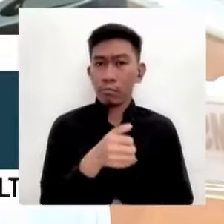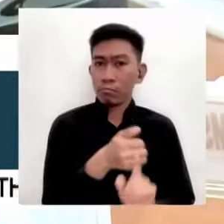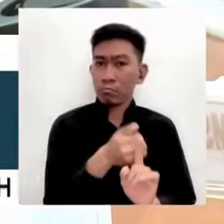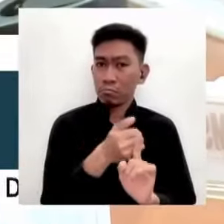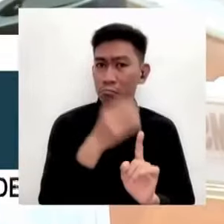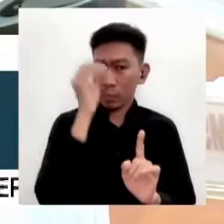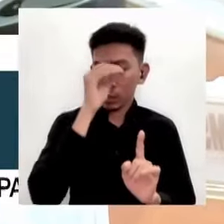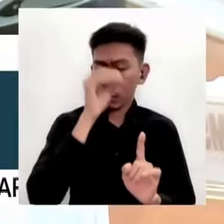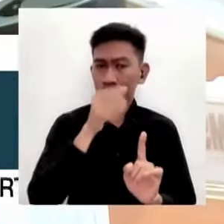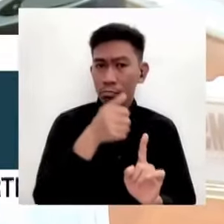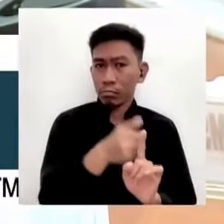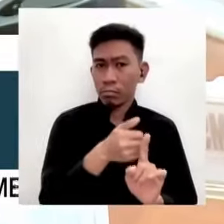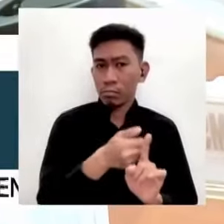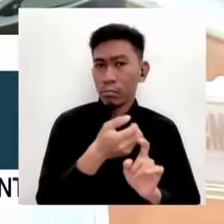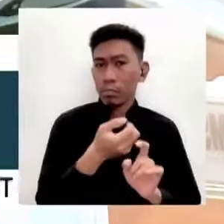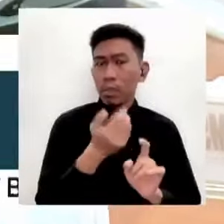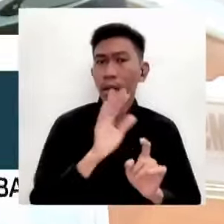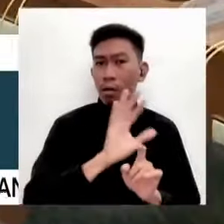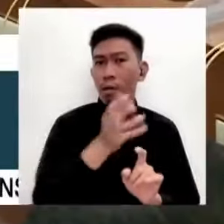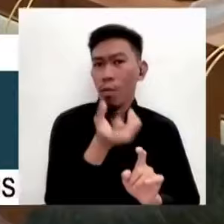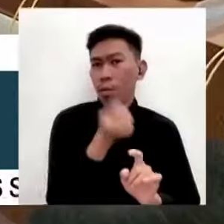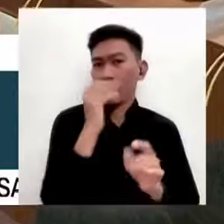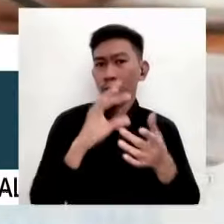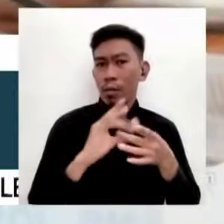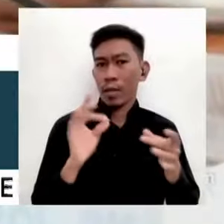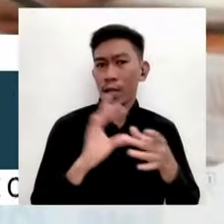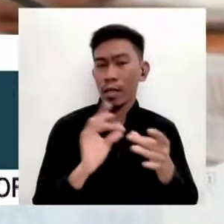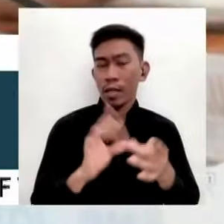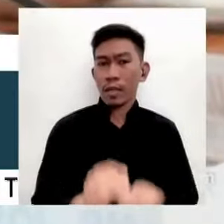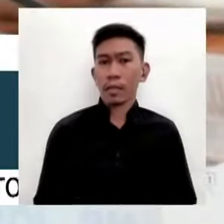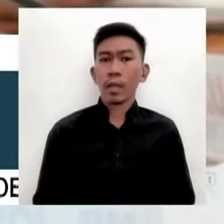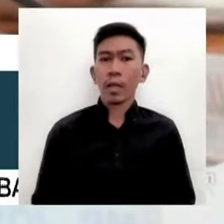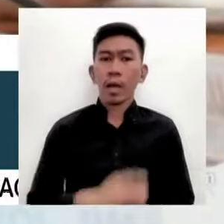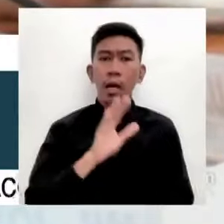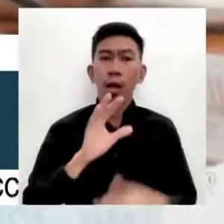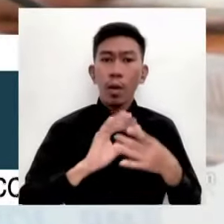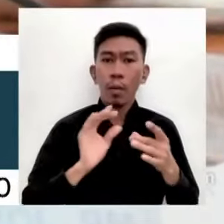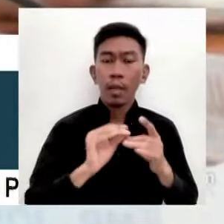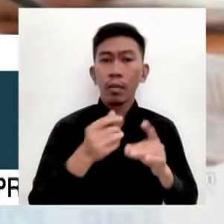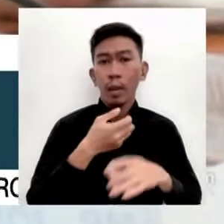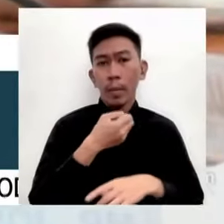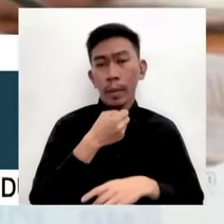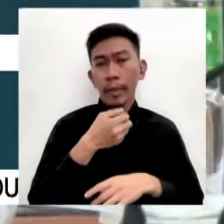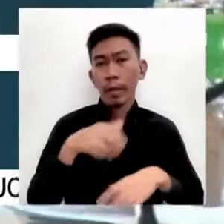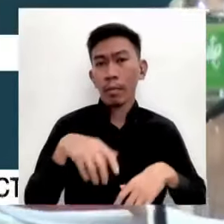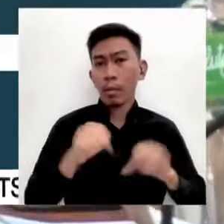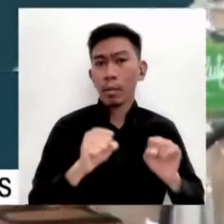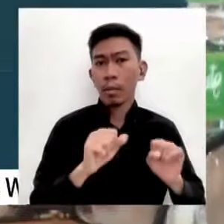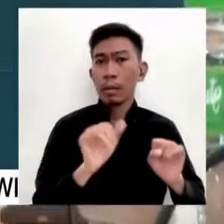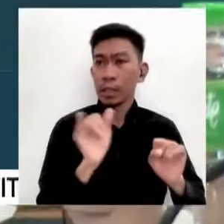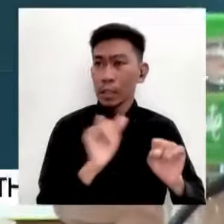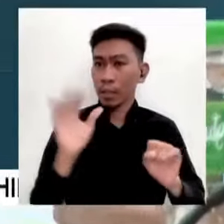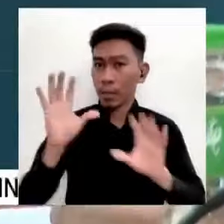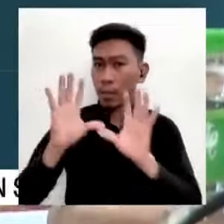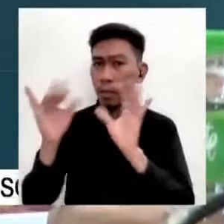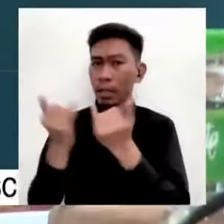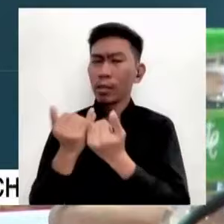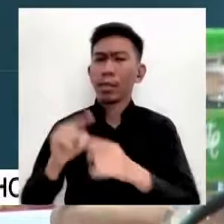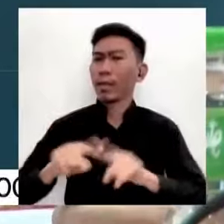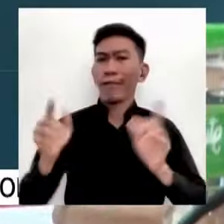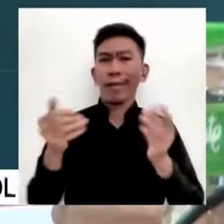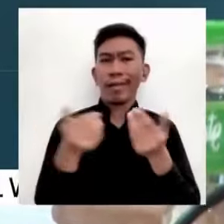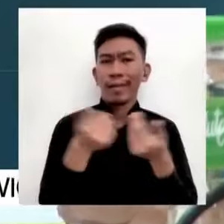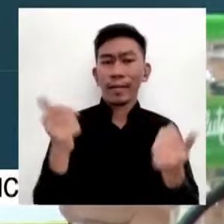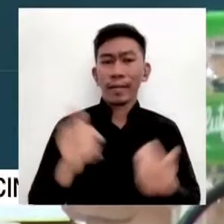po yung komento po nila, opinion po nila. Kung ano po yung komento ng mga anchors po namin, hindi po yung stand ng company. Lawmakers urged